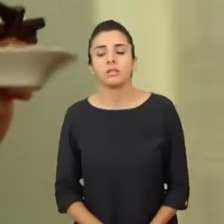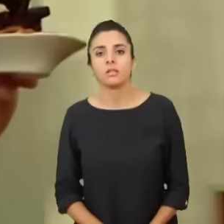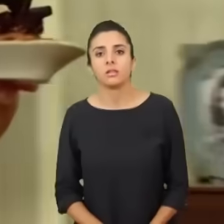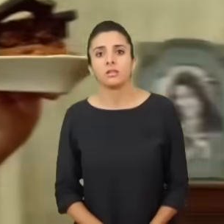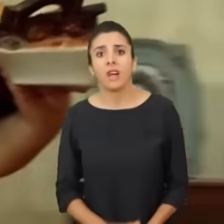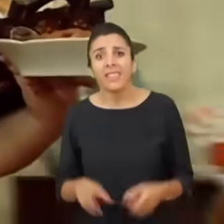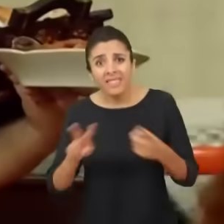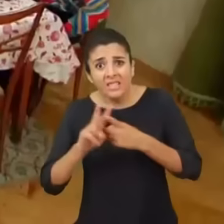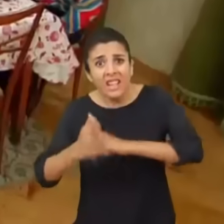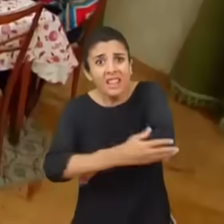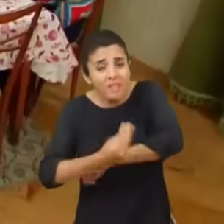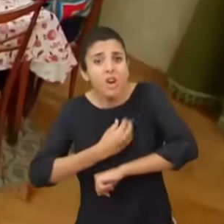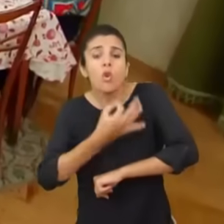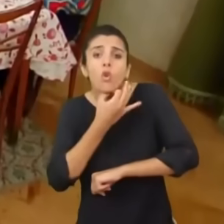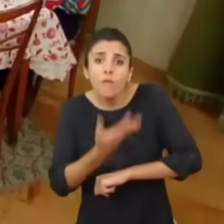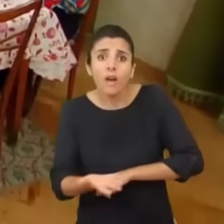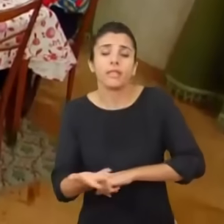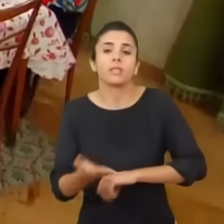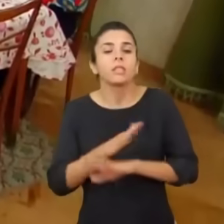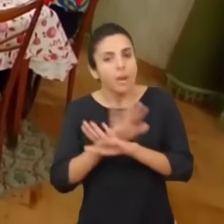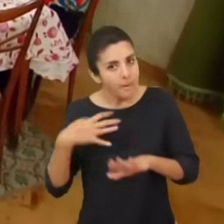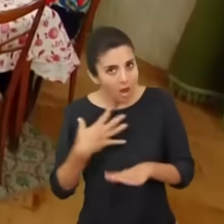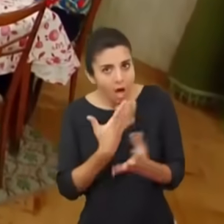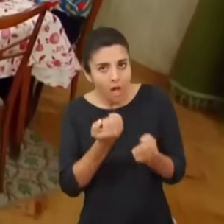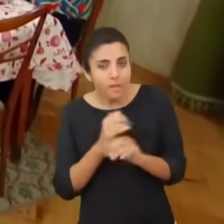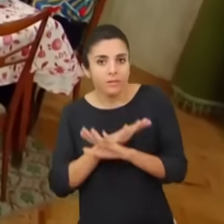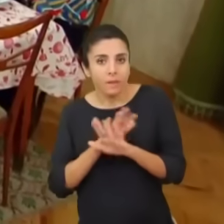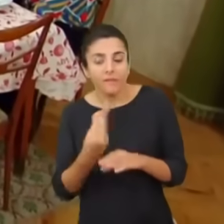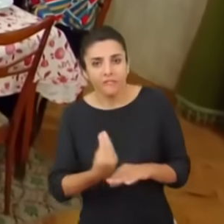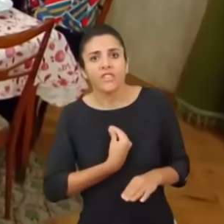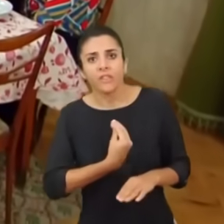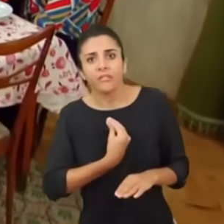Nazlıcığım sen al bari şunları elimden. Aldım anne tamam.